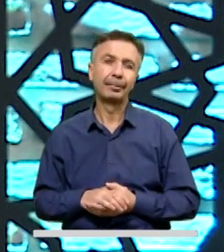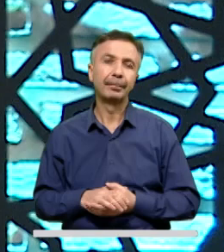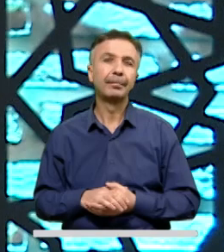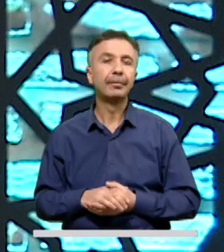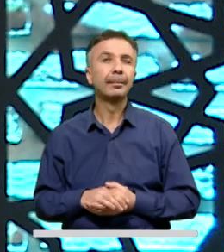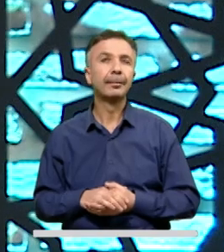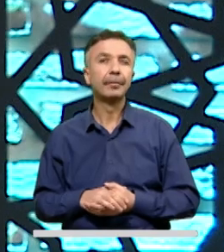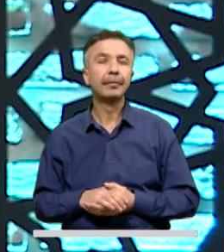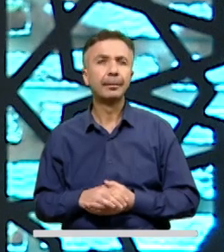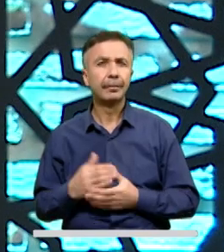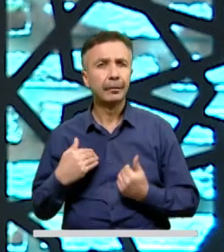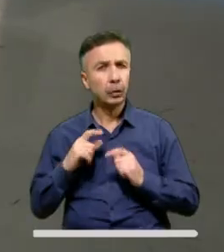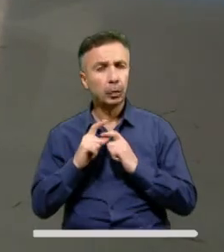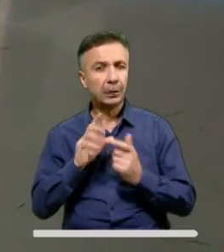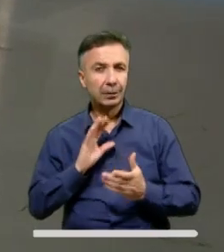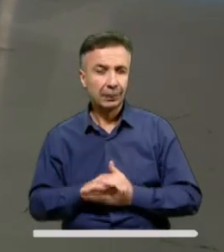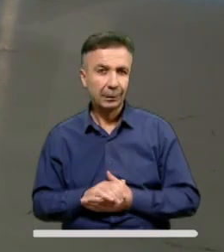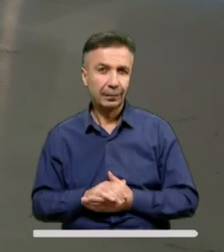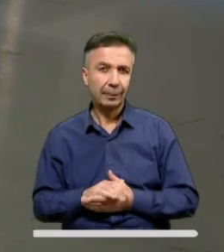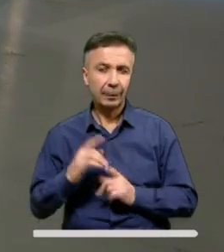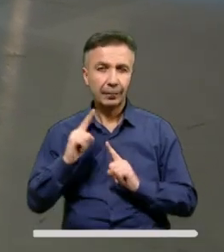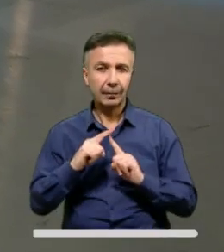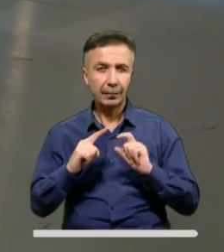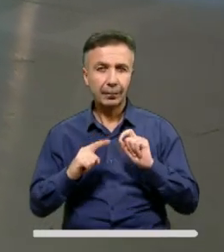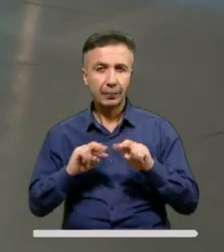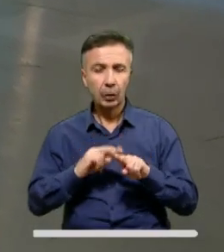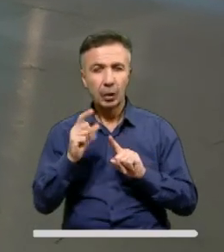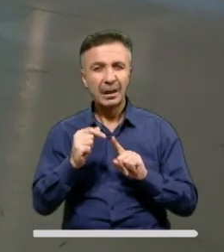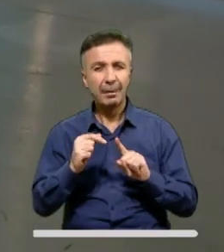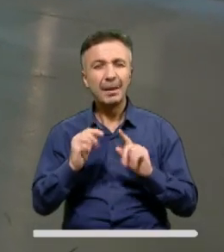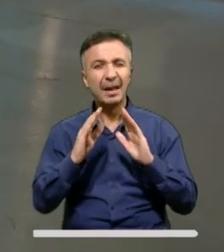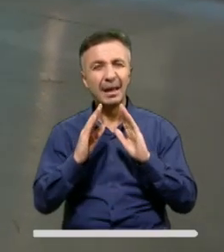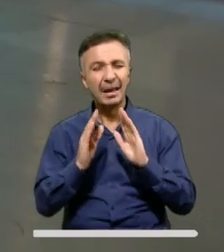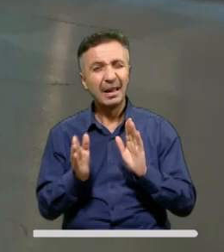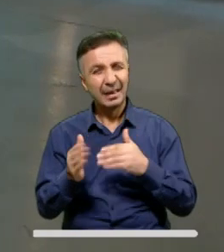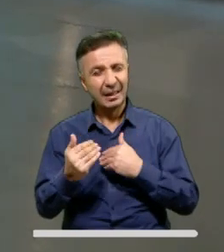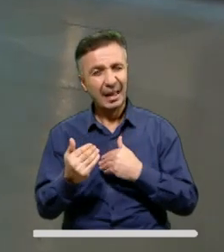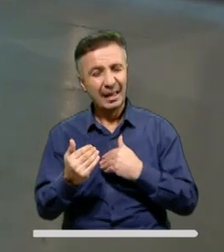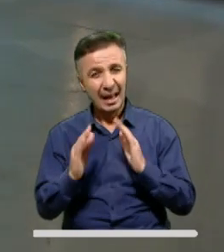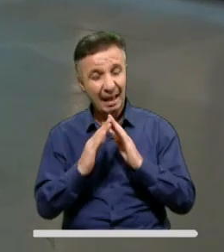benim sorum şöyle. TOKİ'den ben bir daire aldım. 10 yıl önce